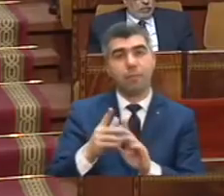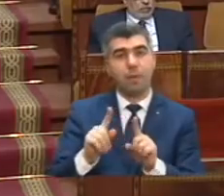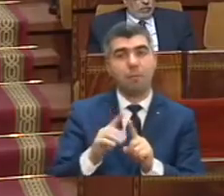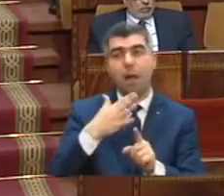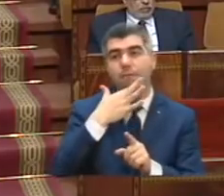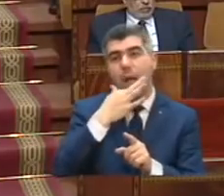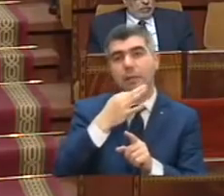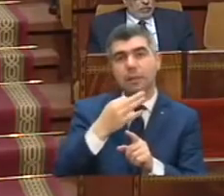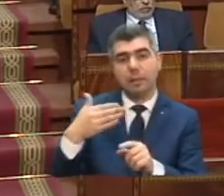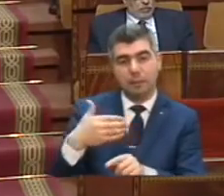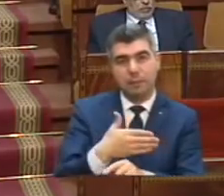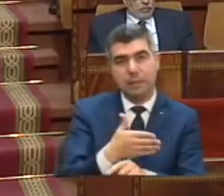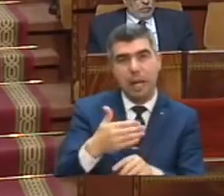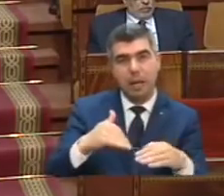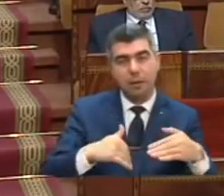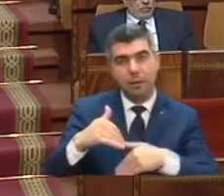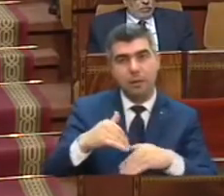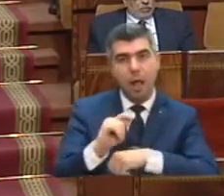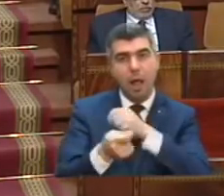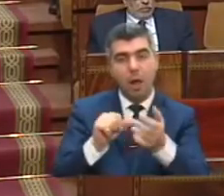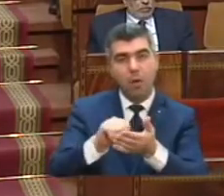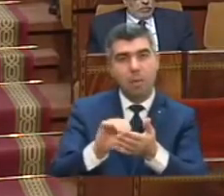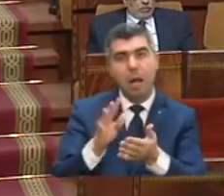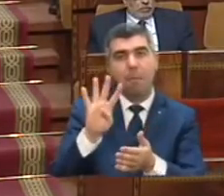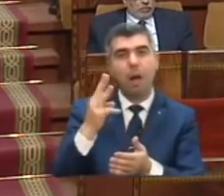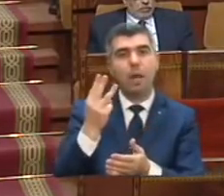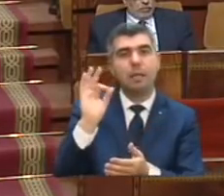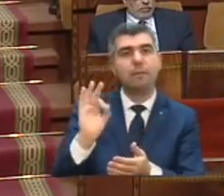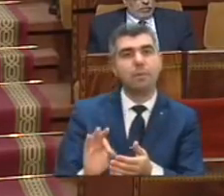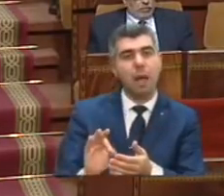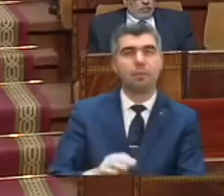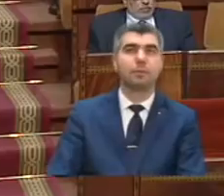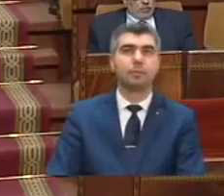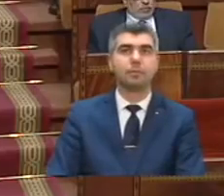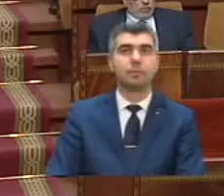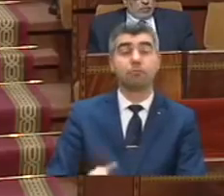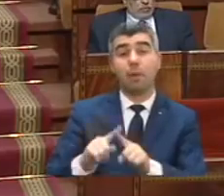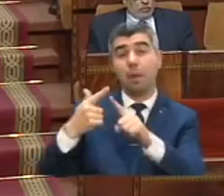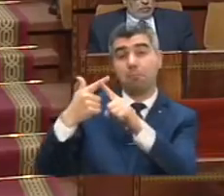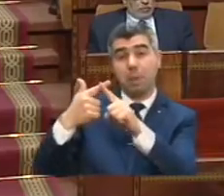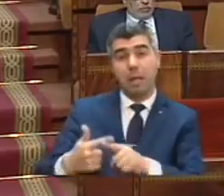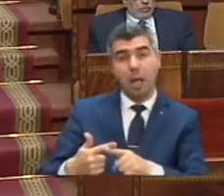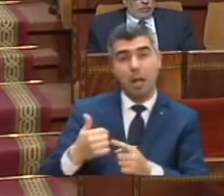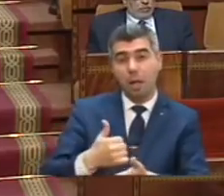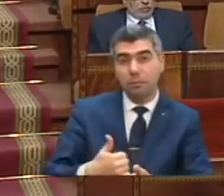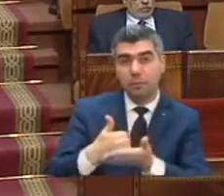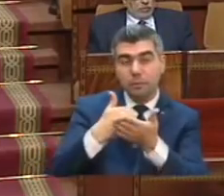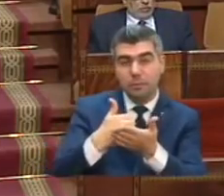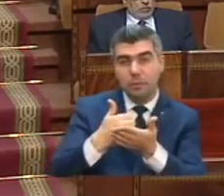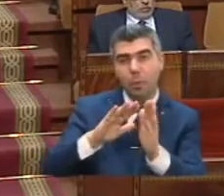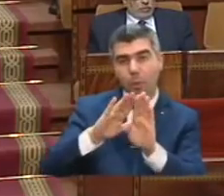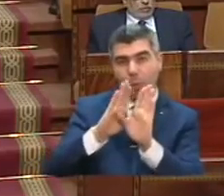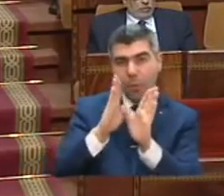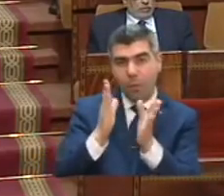إقليم من أصل 52 إقليم مستهدف. على مستوى التمويل الميزانية